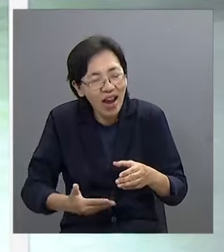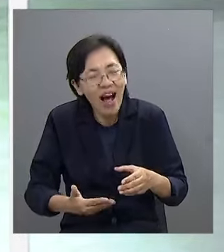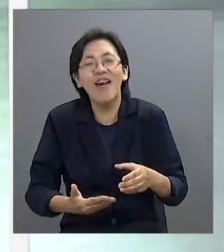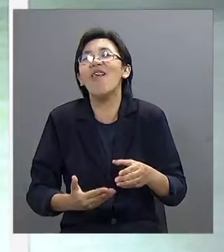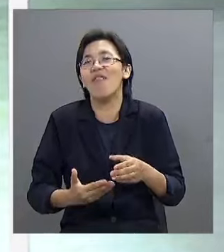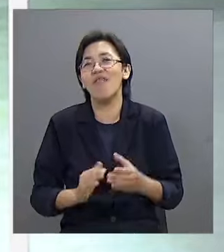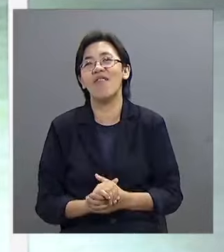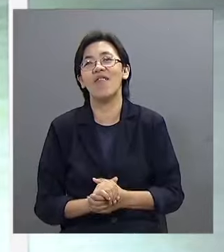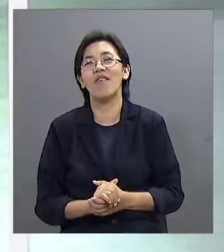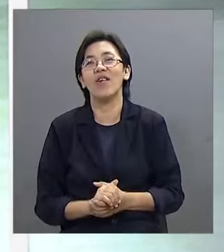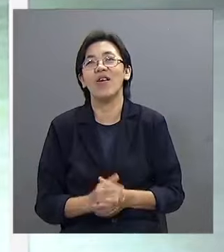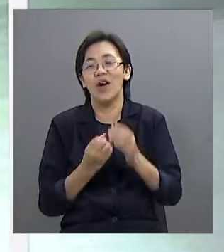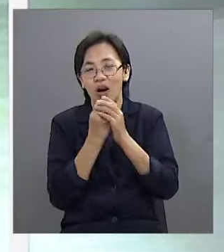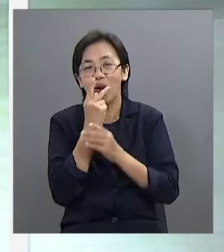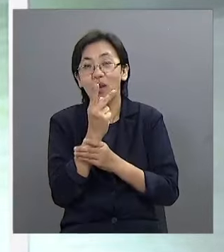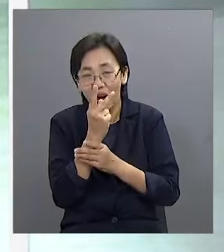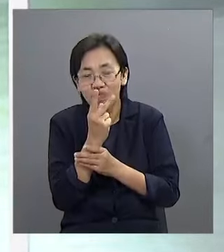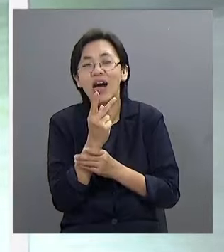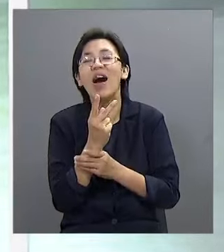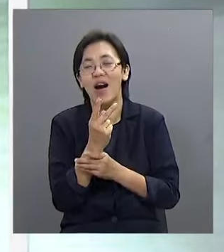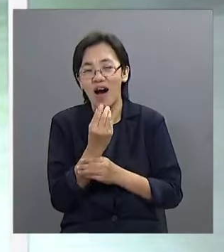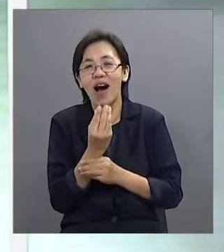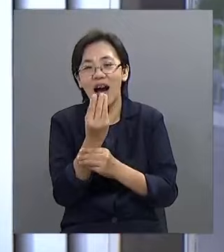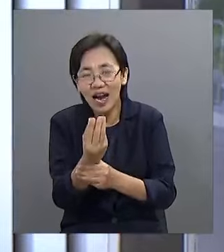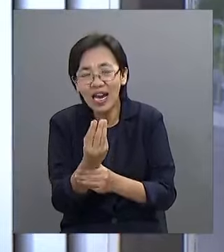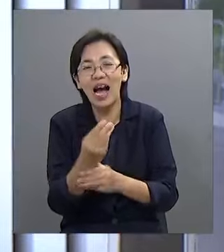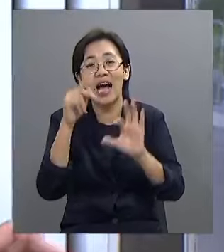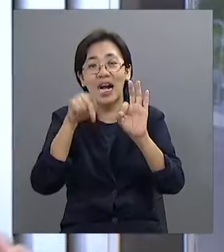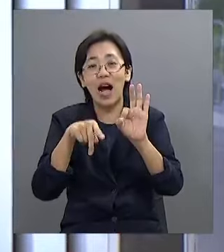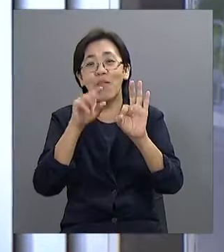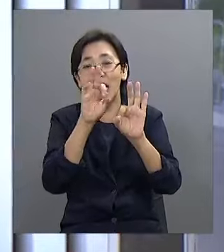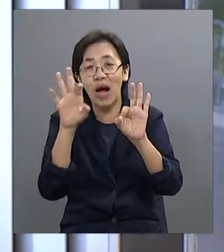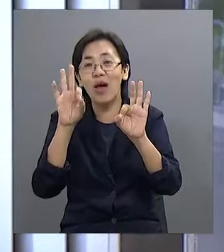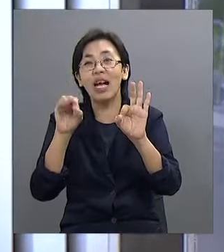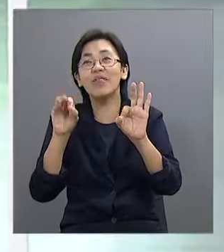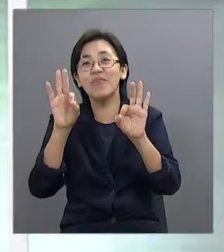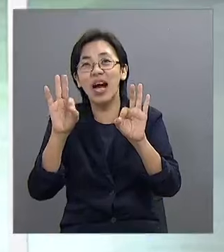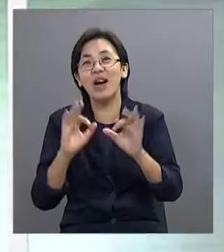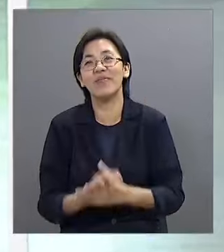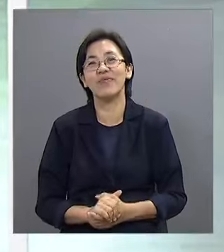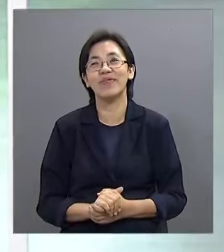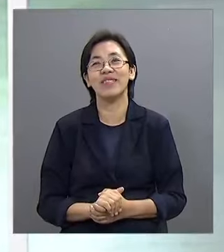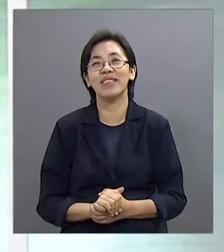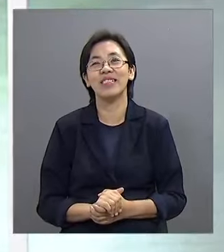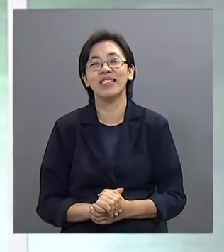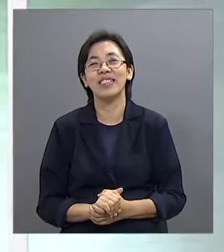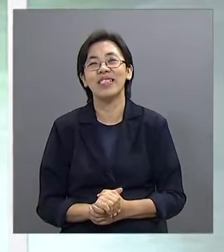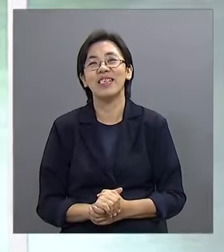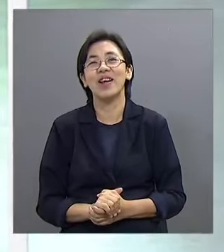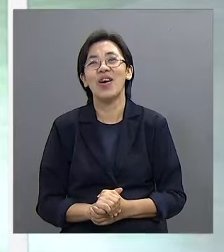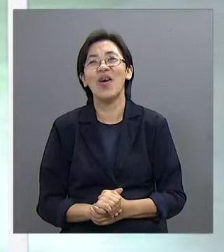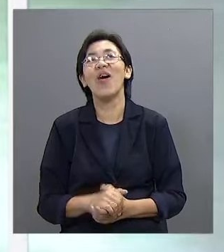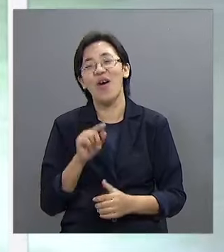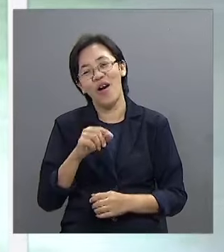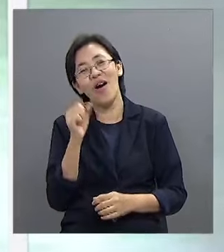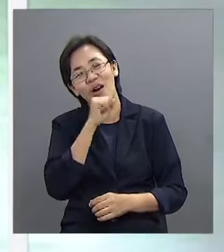าบแดงไว้ให้เธอ 9,999 ดอก แต่ว่า ใน นั้นเป็นสับปะรดสับปะรดร้องไม่ได ้ใช่ แต่ร้องเพลงพี่แหวนร้องได้งง ใช่แต่อันนั้น